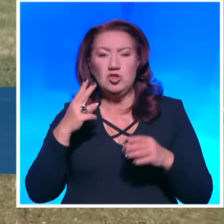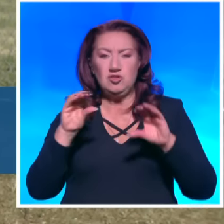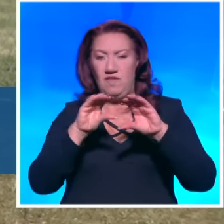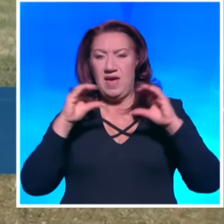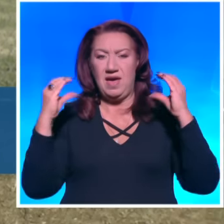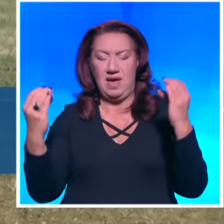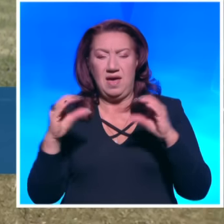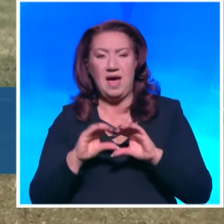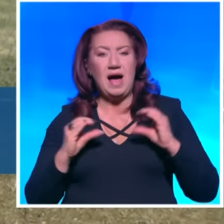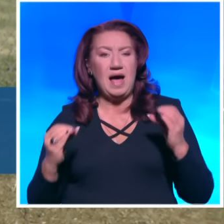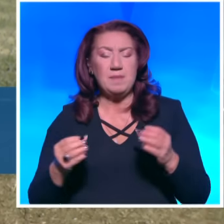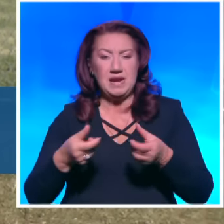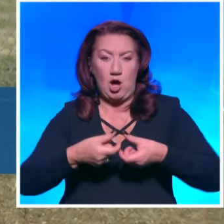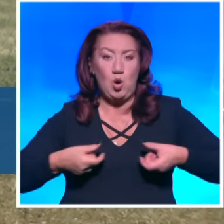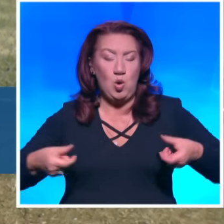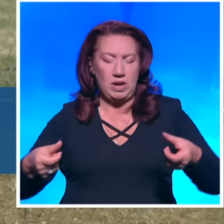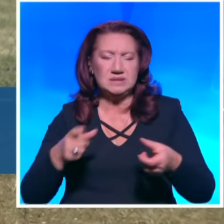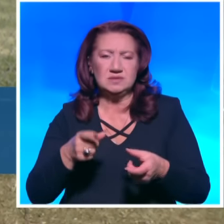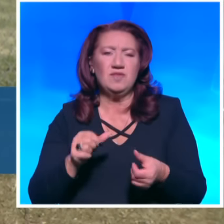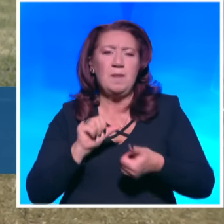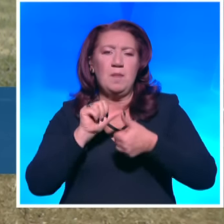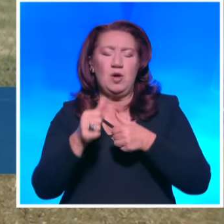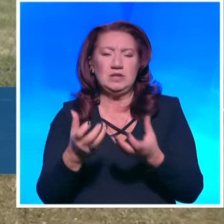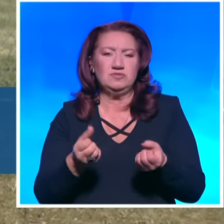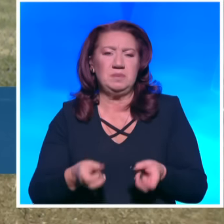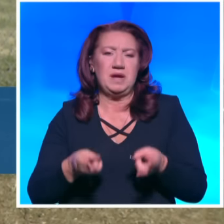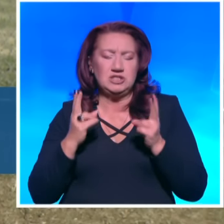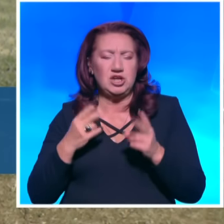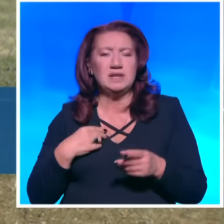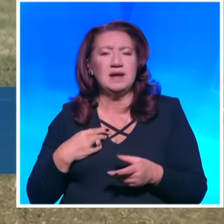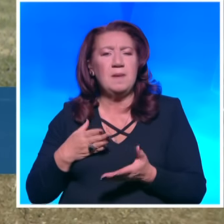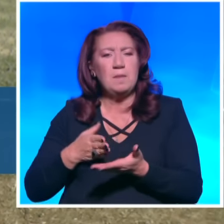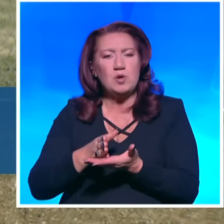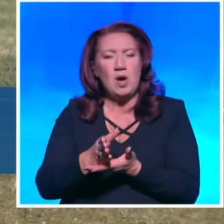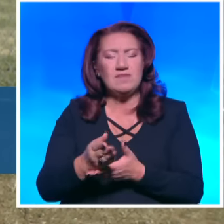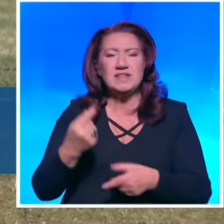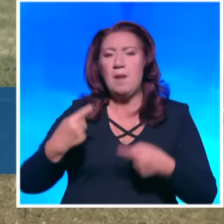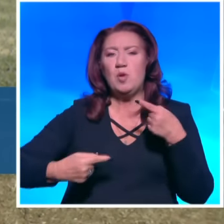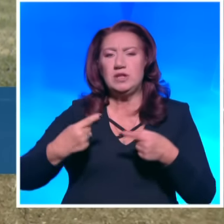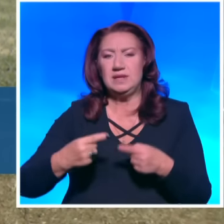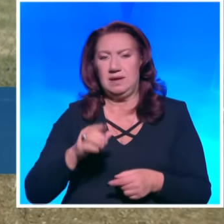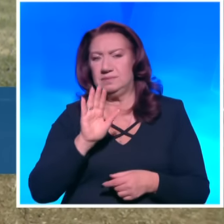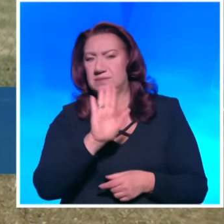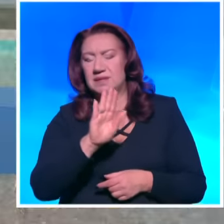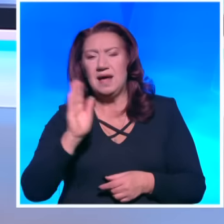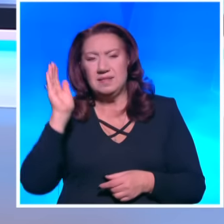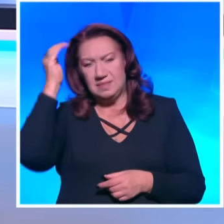практика ще улесни взимането на решения и прокарването на политики от Доналд Тръмп през следващите 4